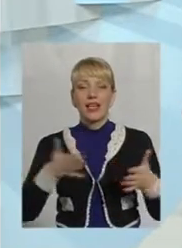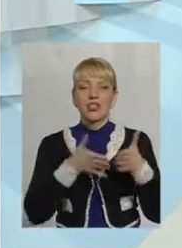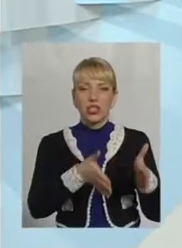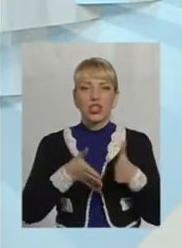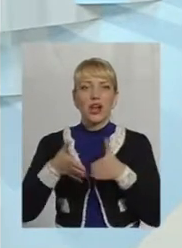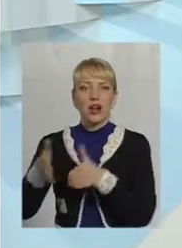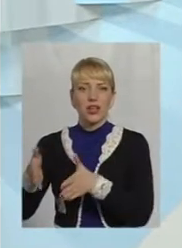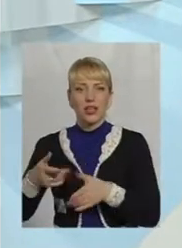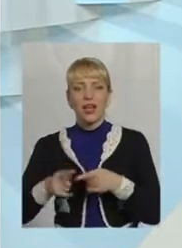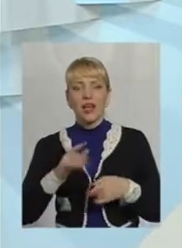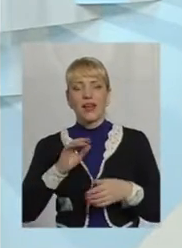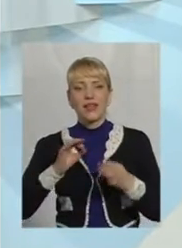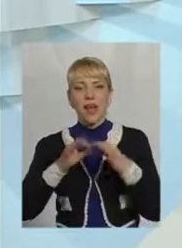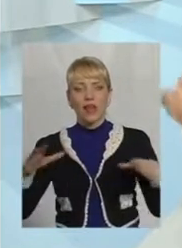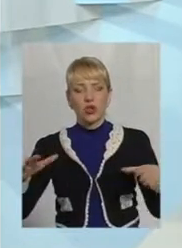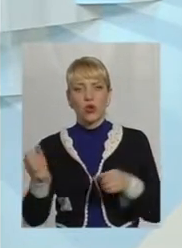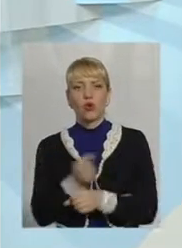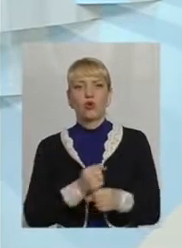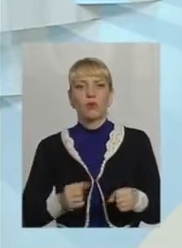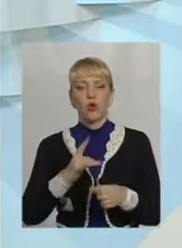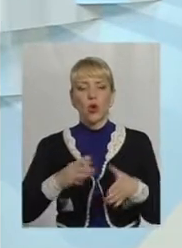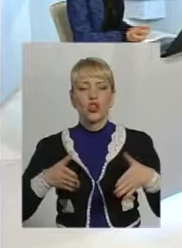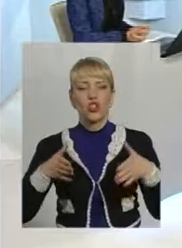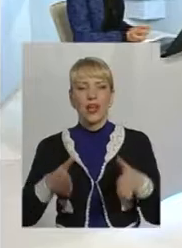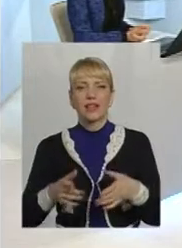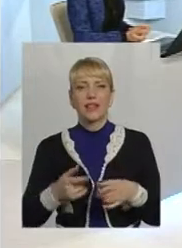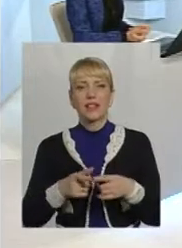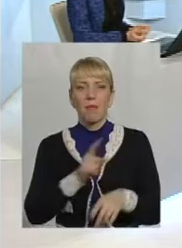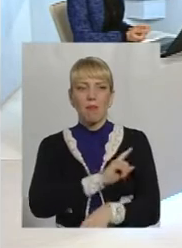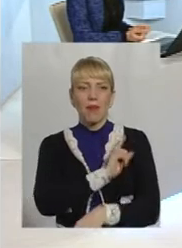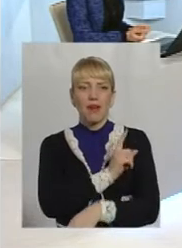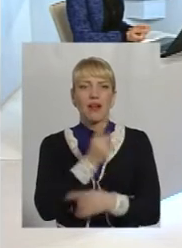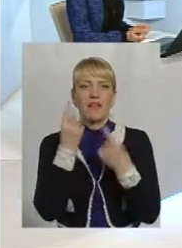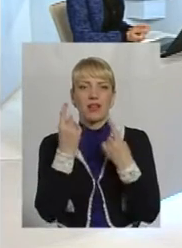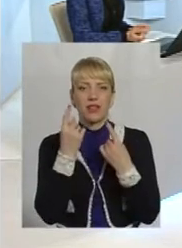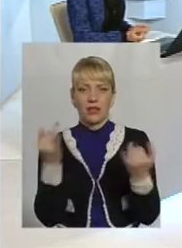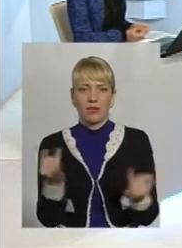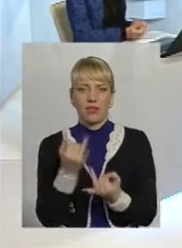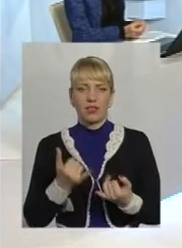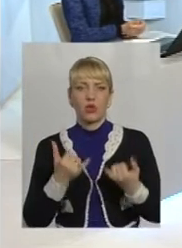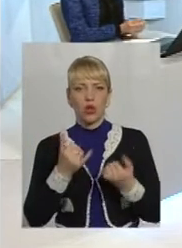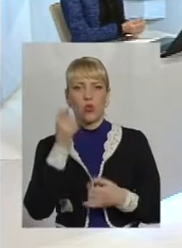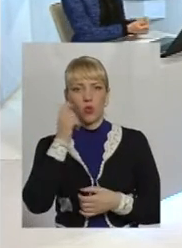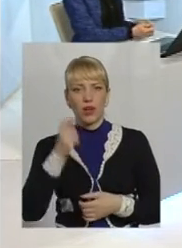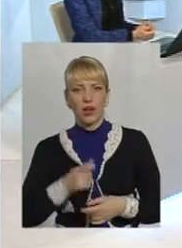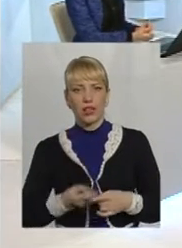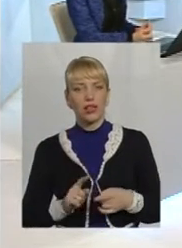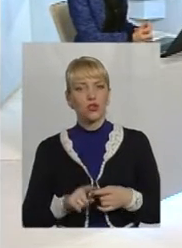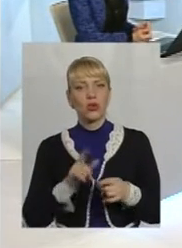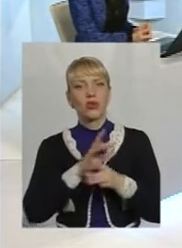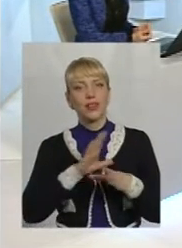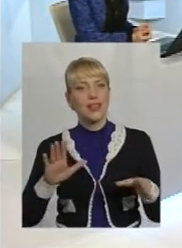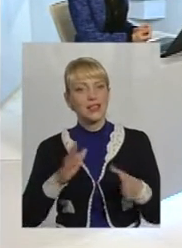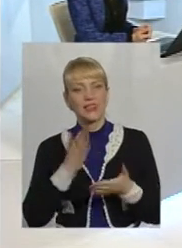ядерного роззброєння, але шляхи із максимальним інтересом для України. А от цього не було закладено чому політику. Чому